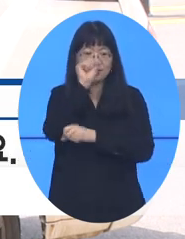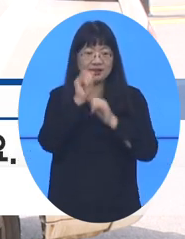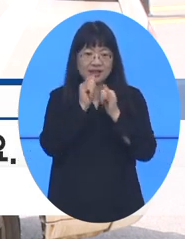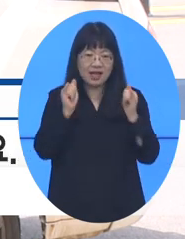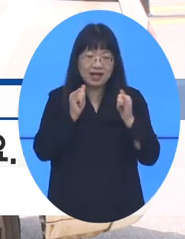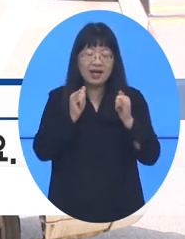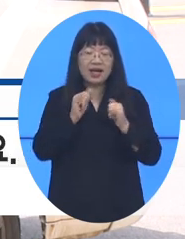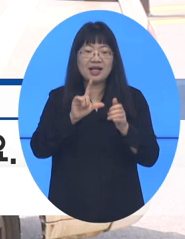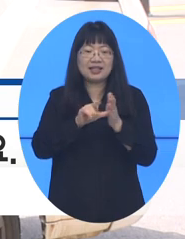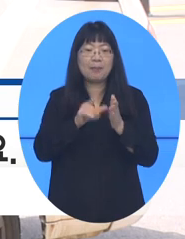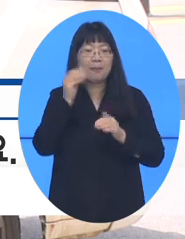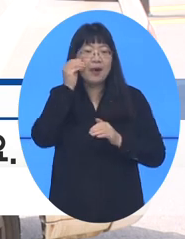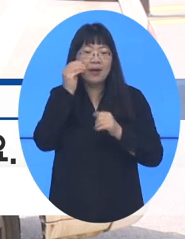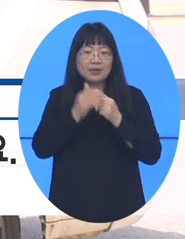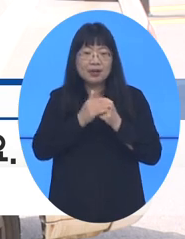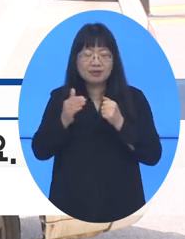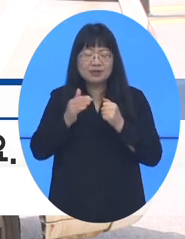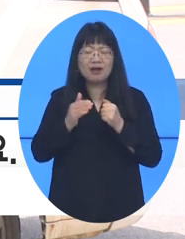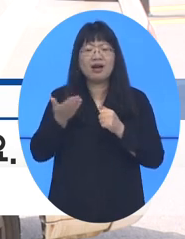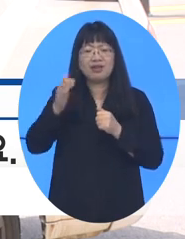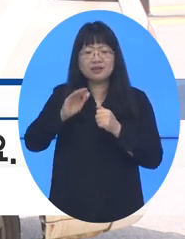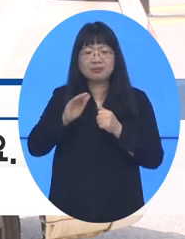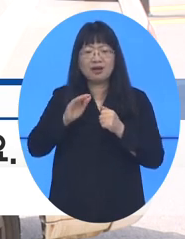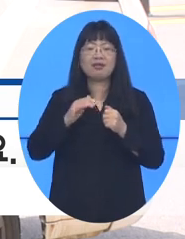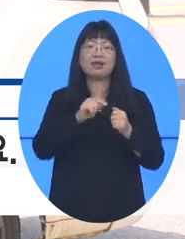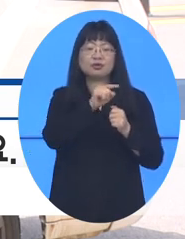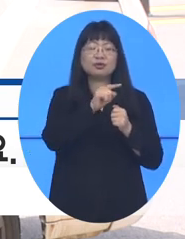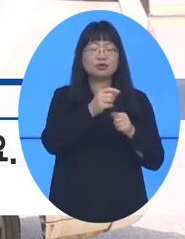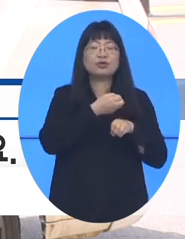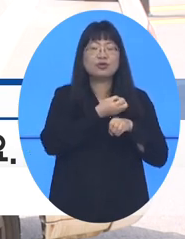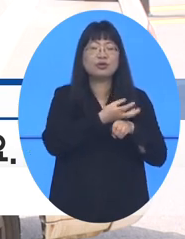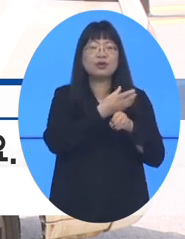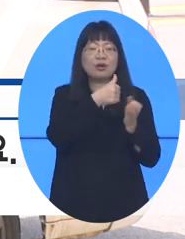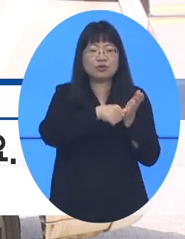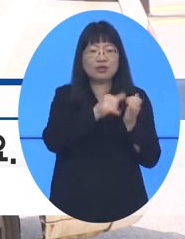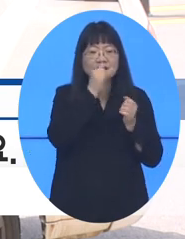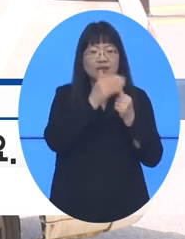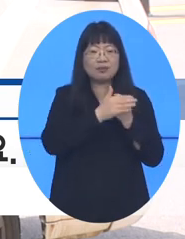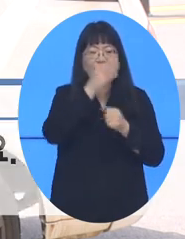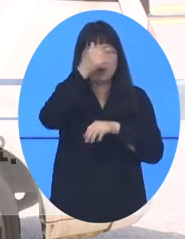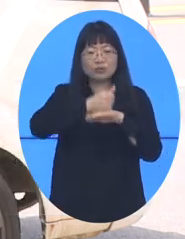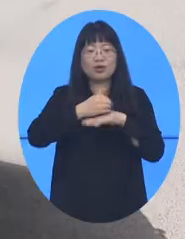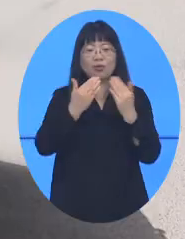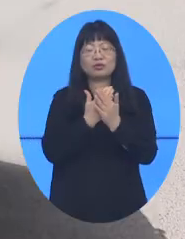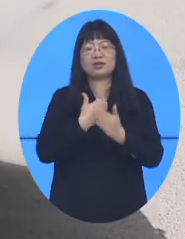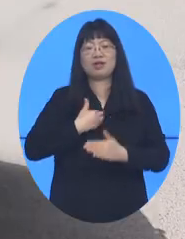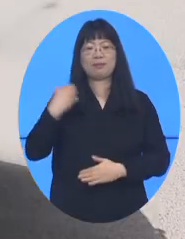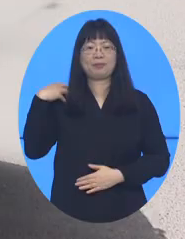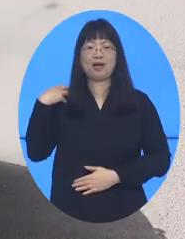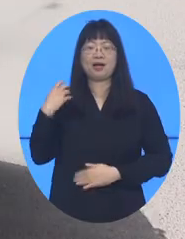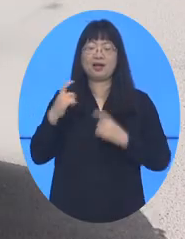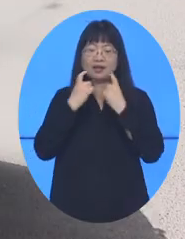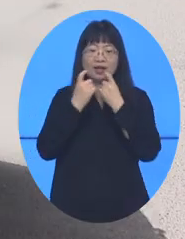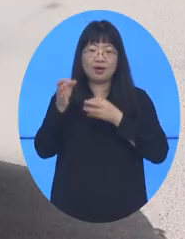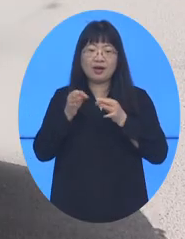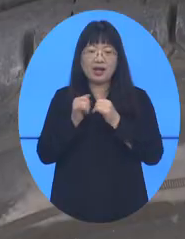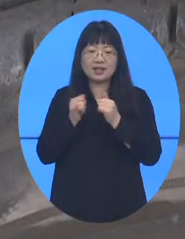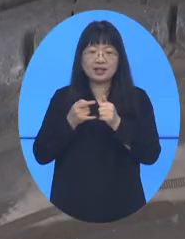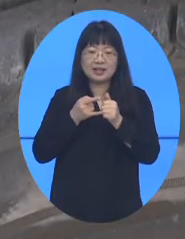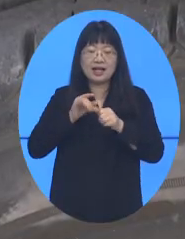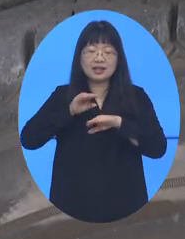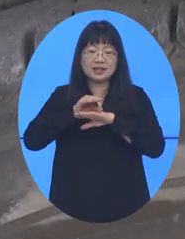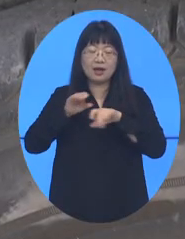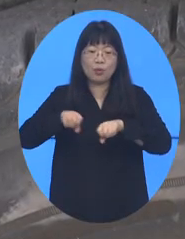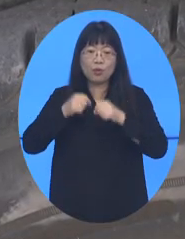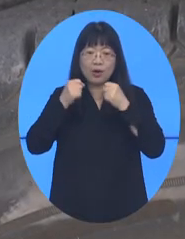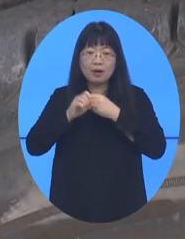그 위에는 그 사람도 자체 물량이 있기 때문에 저희가 어떻게 얘기를 못해요. 그러니까 결국 내가 다 안아야 돼요. 영세 자영업자인 택배기사의